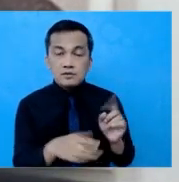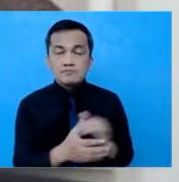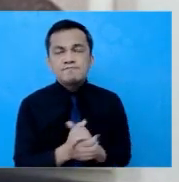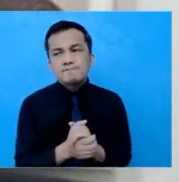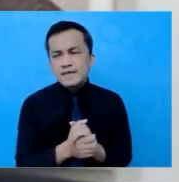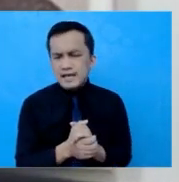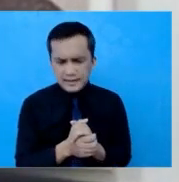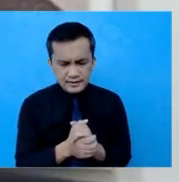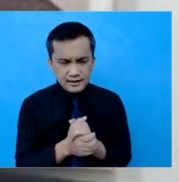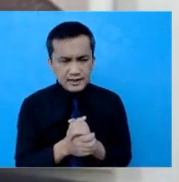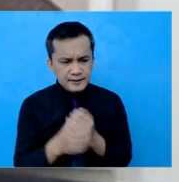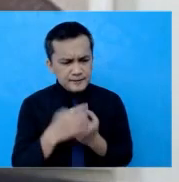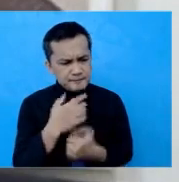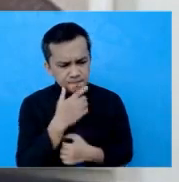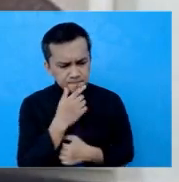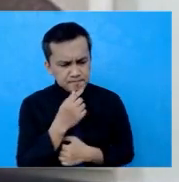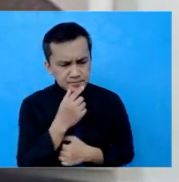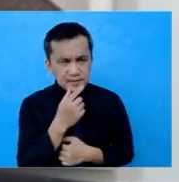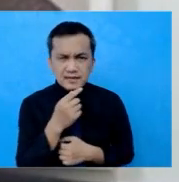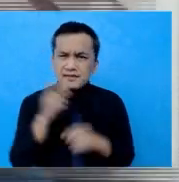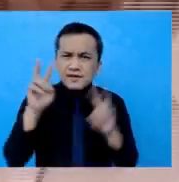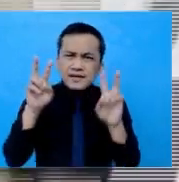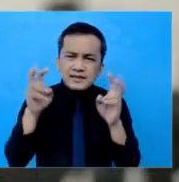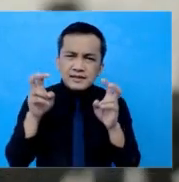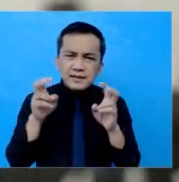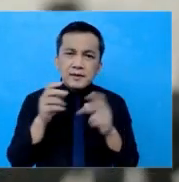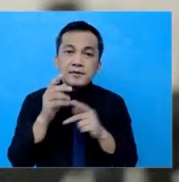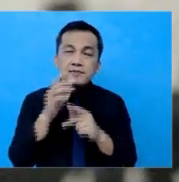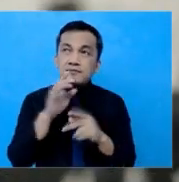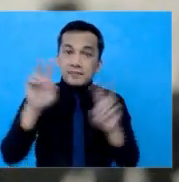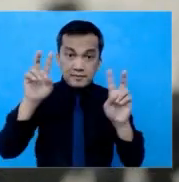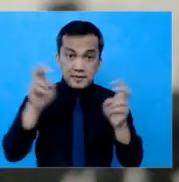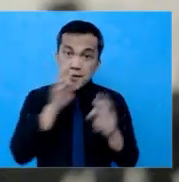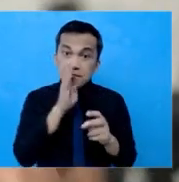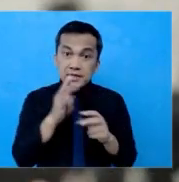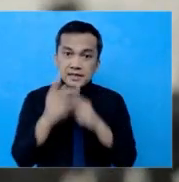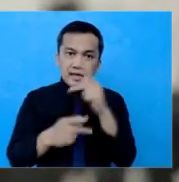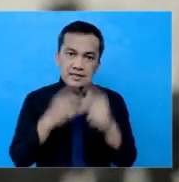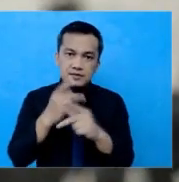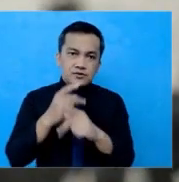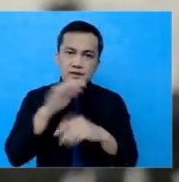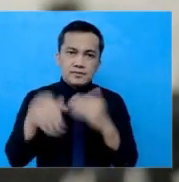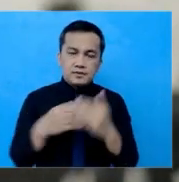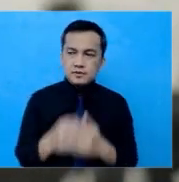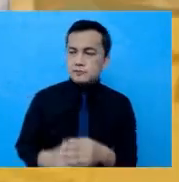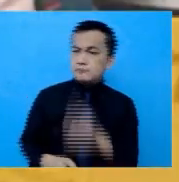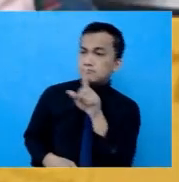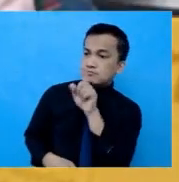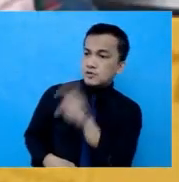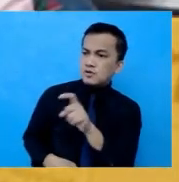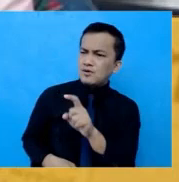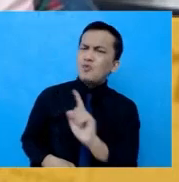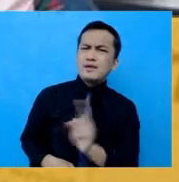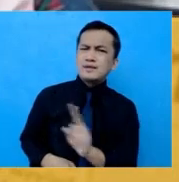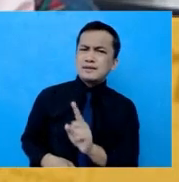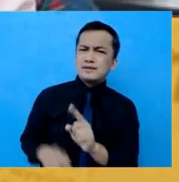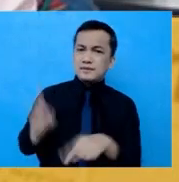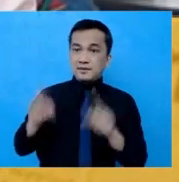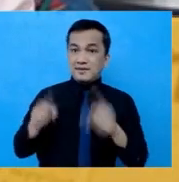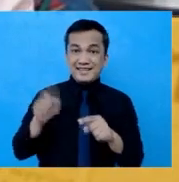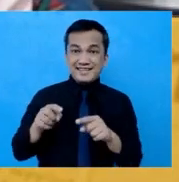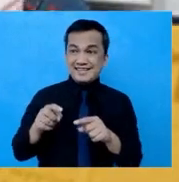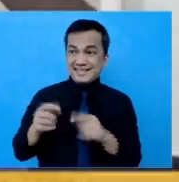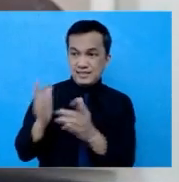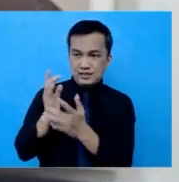wag mong, yung ba tinatawag na be kind to everyone? Anong iba't ibang mga technique o ginagawa mo para manatiling relevant ang isang